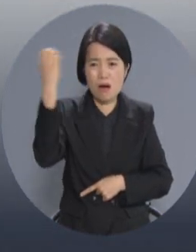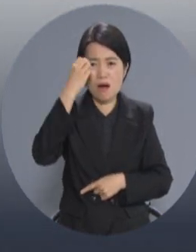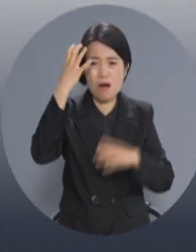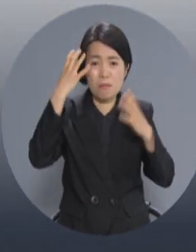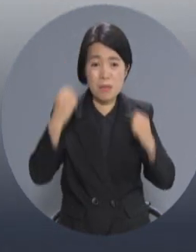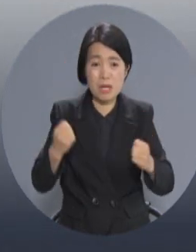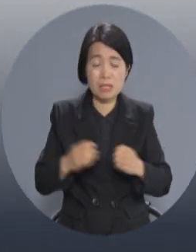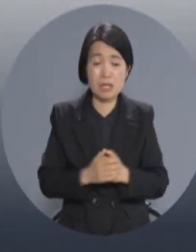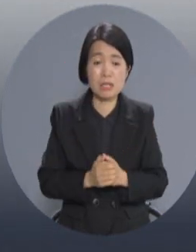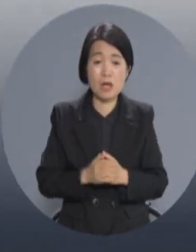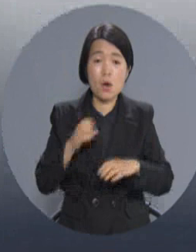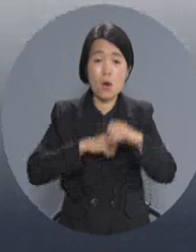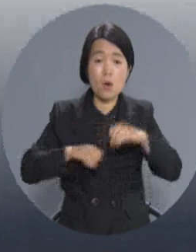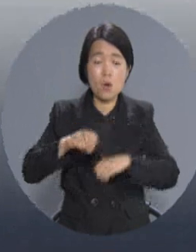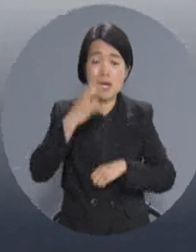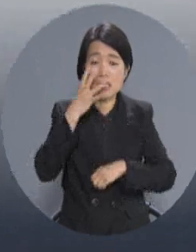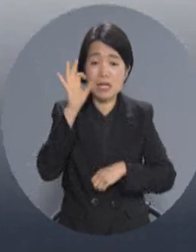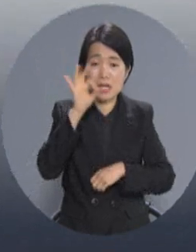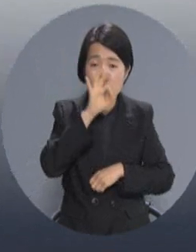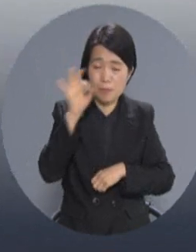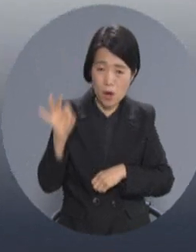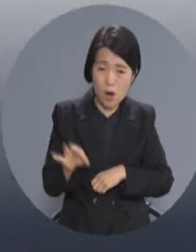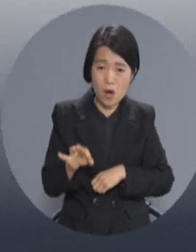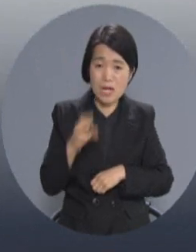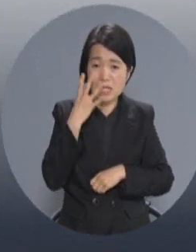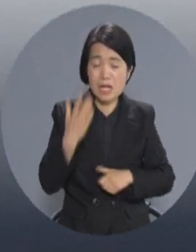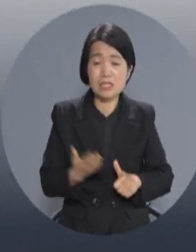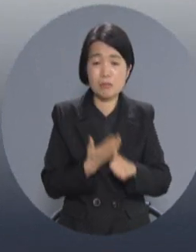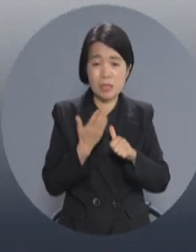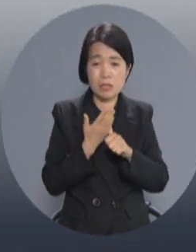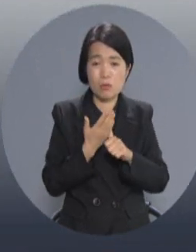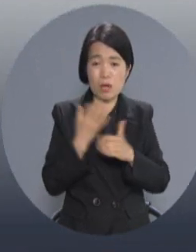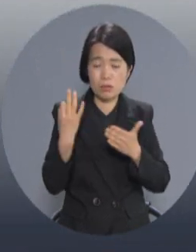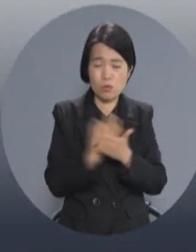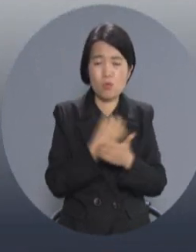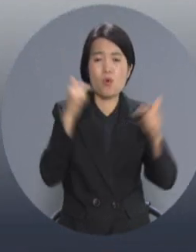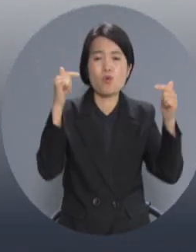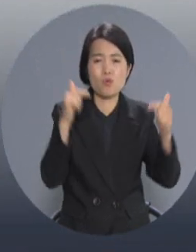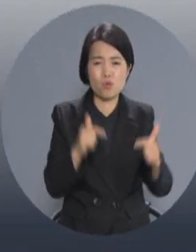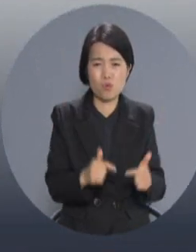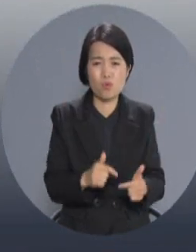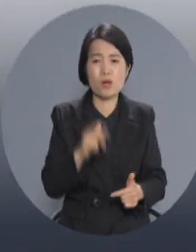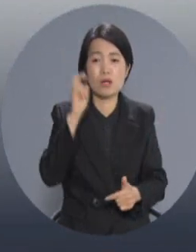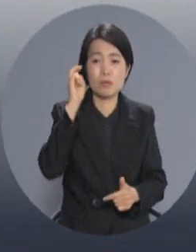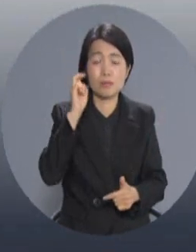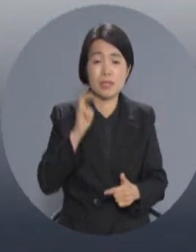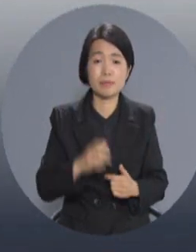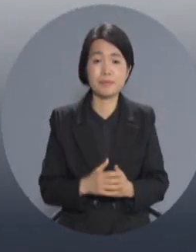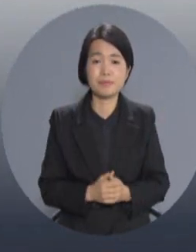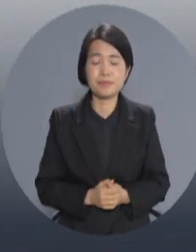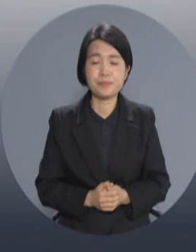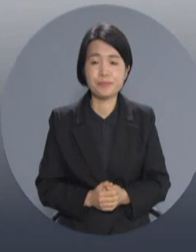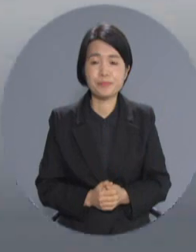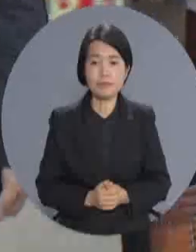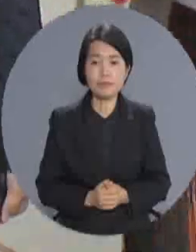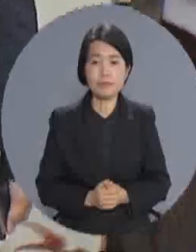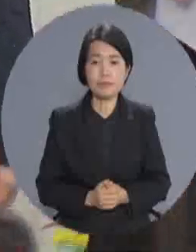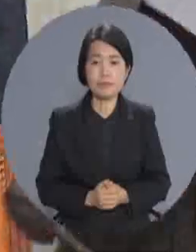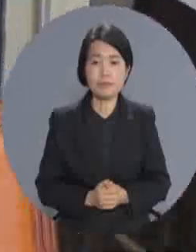것입니다. 그럼에도 오히려 쌀값은 떨어지고 쌀 재배농가 소득도 감소할